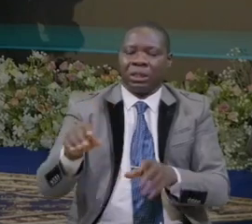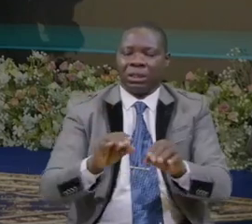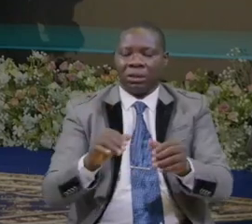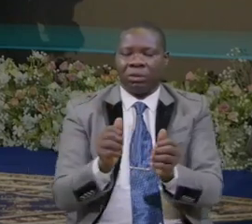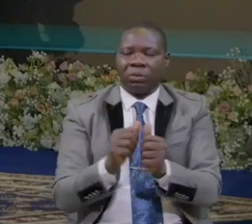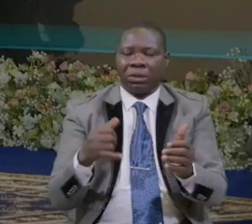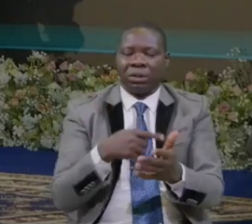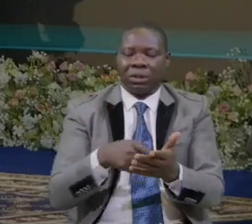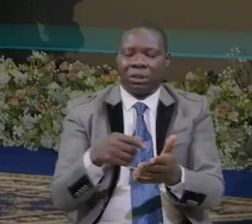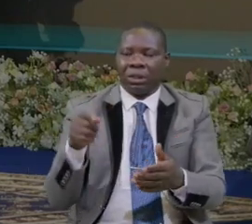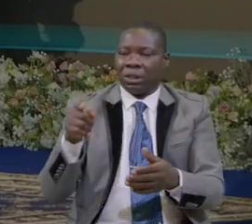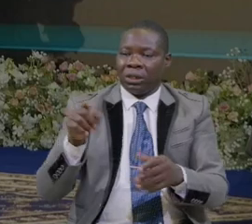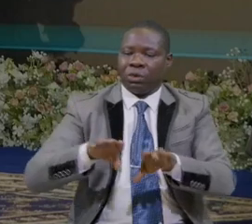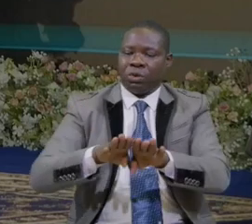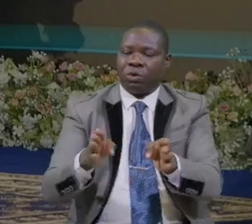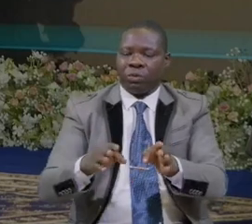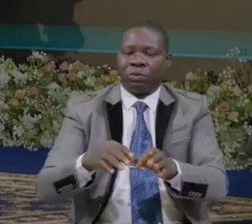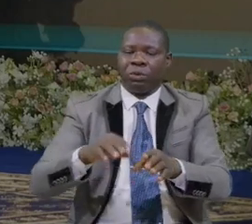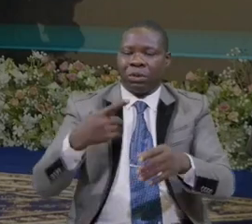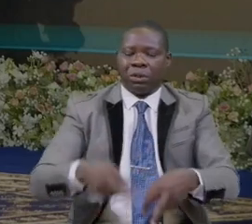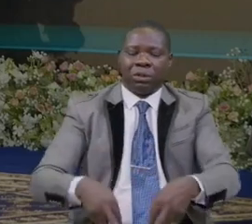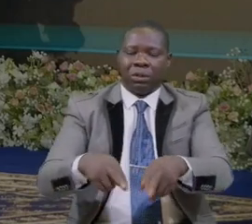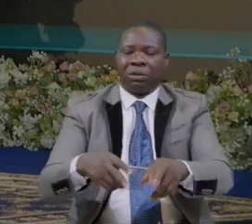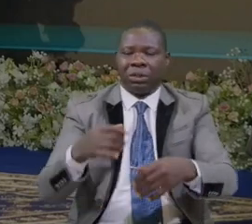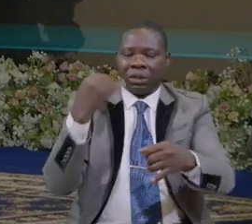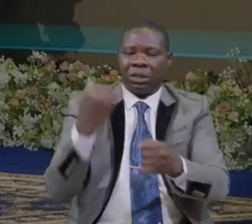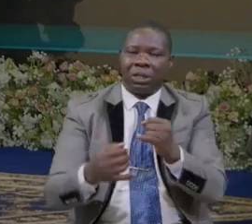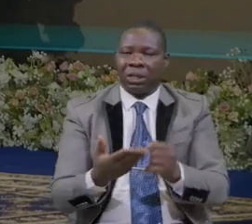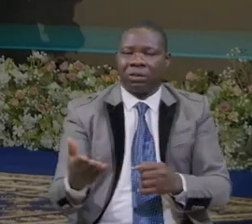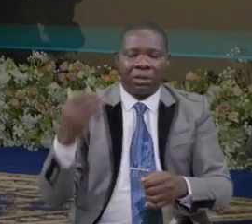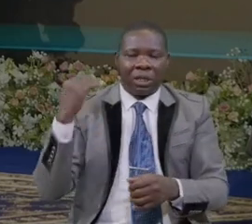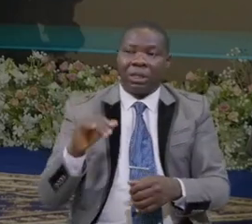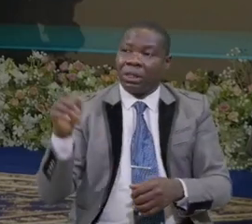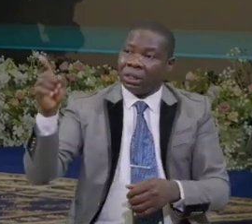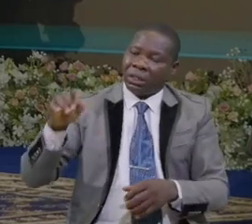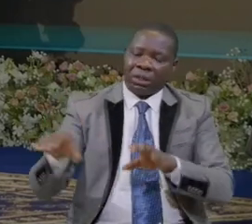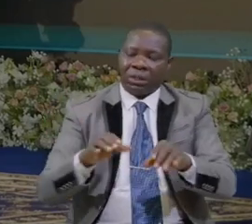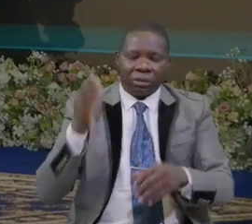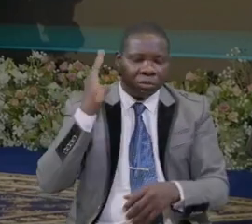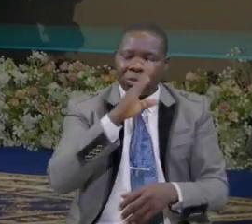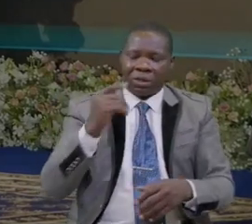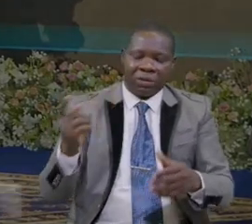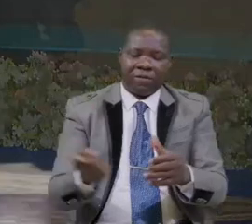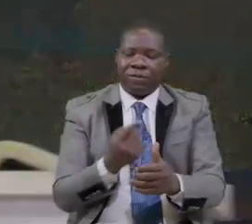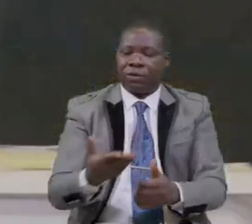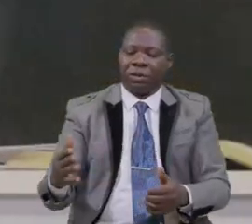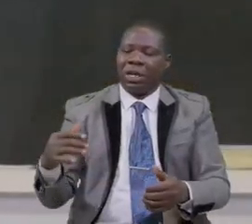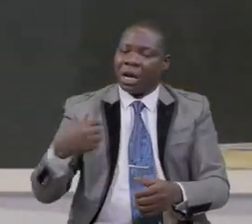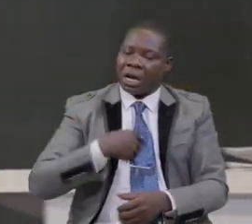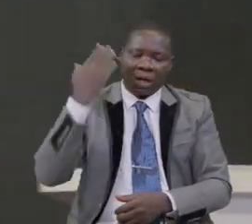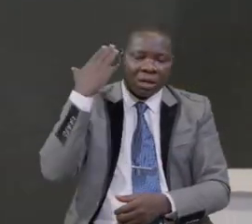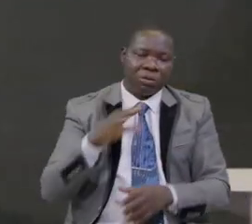D'accord. La dernière chose qu'il a faite sera la première chose que je vais faire. Alors il est